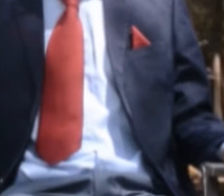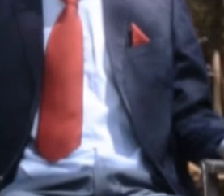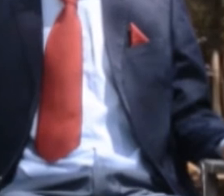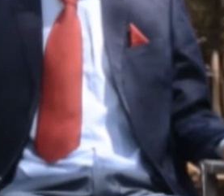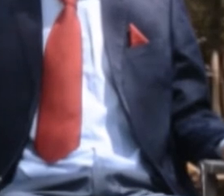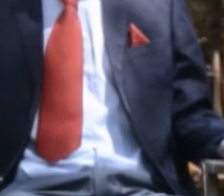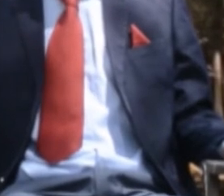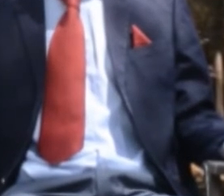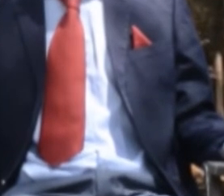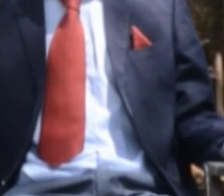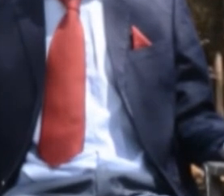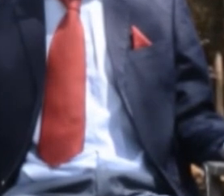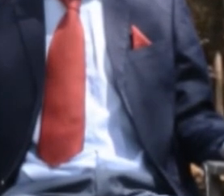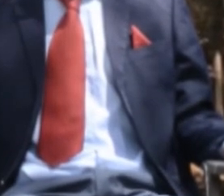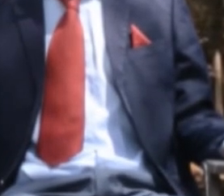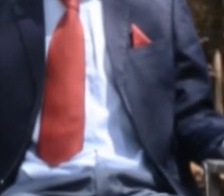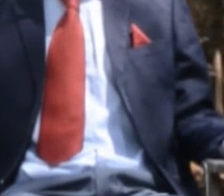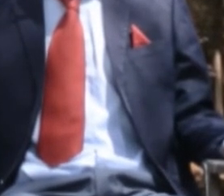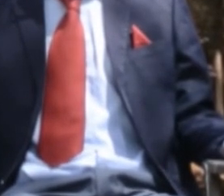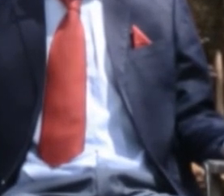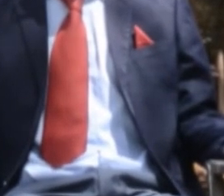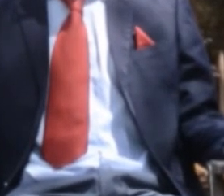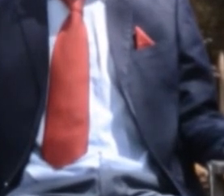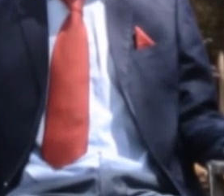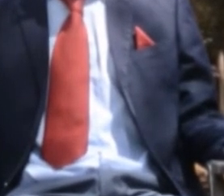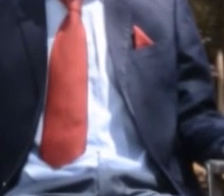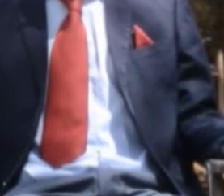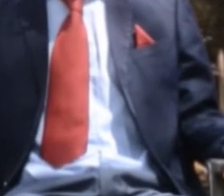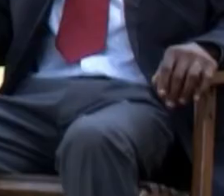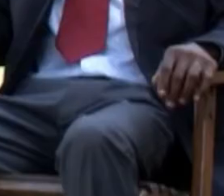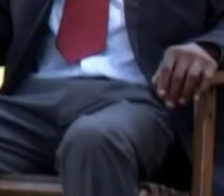Kana tichimu na mata mafupa charira kwebede.